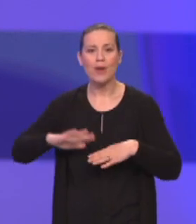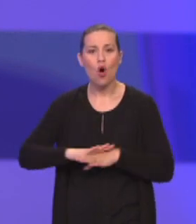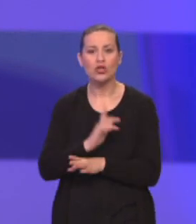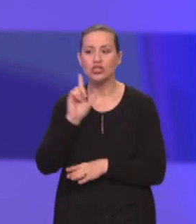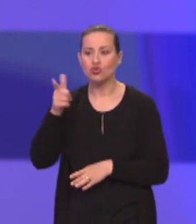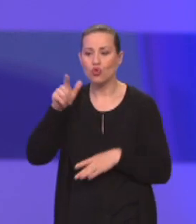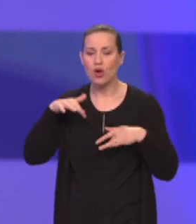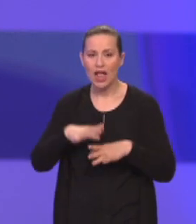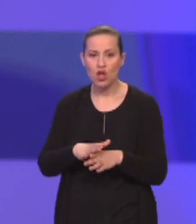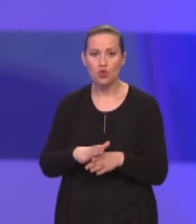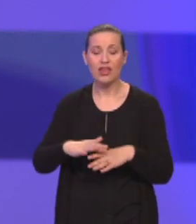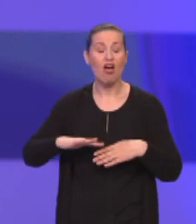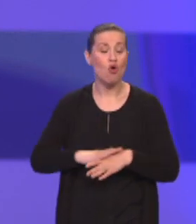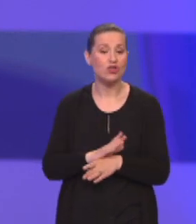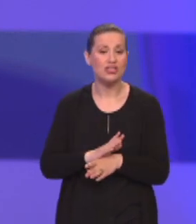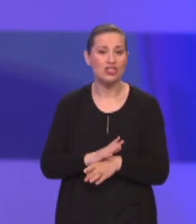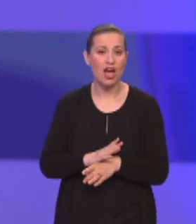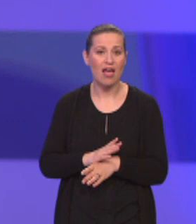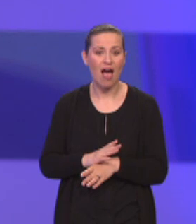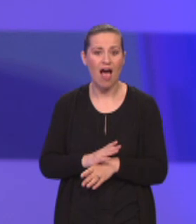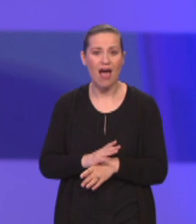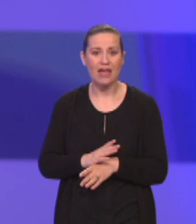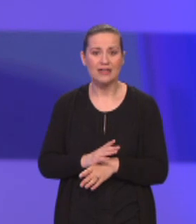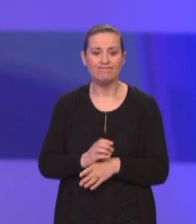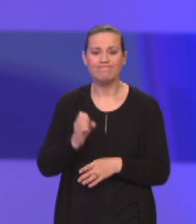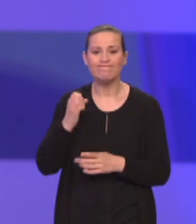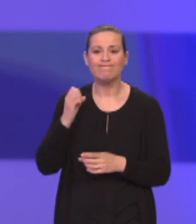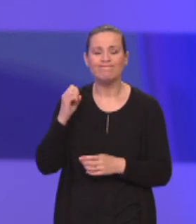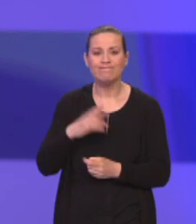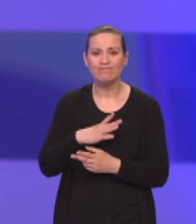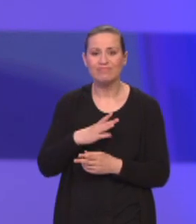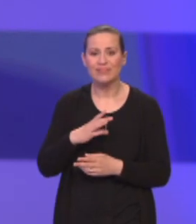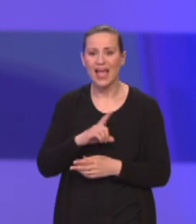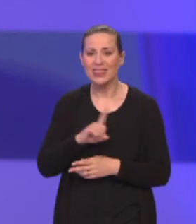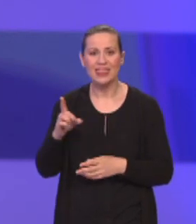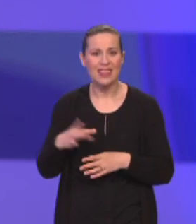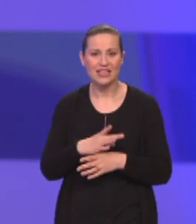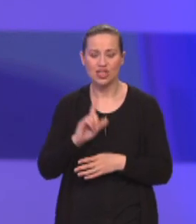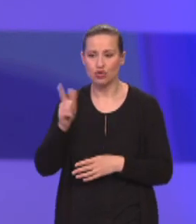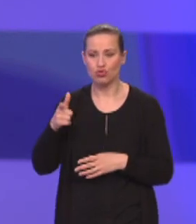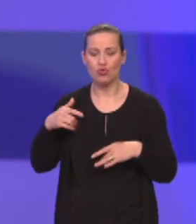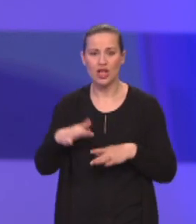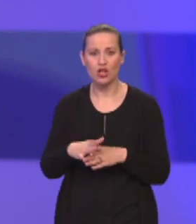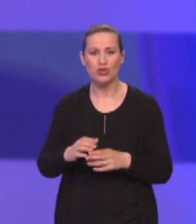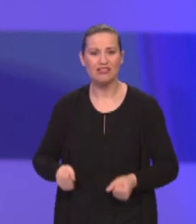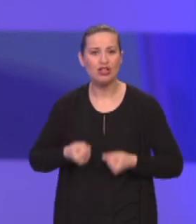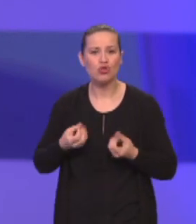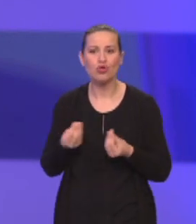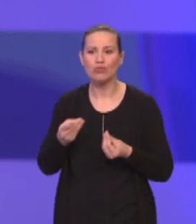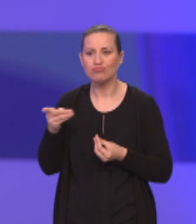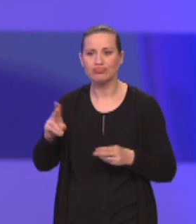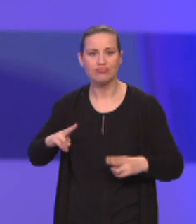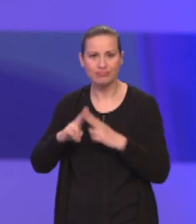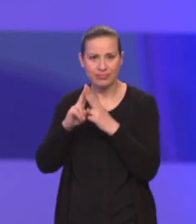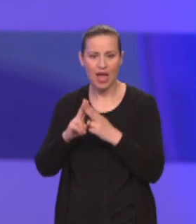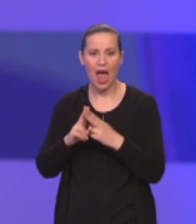moramo imati osjećaje za nevolju drugih ljudi, za razno razne poteškoće s kojima se suočavaju, a naročito zdravstvene.